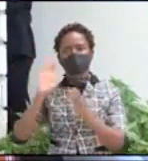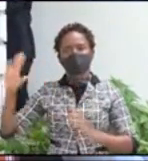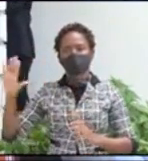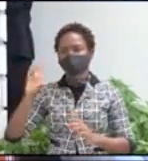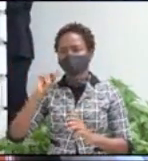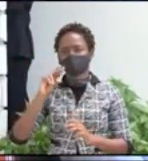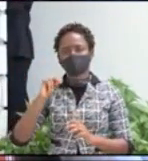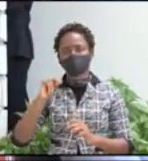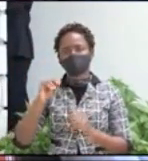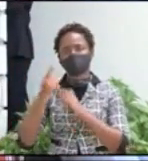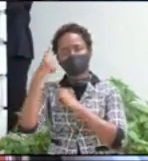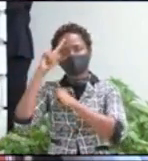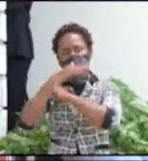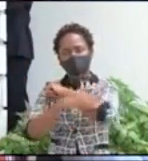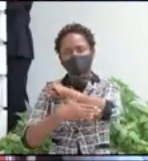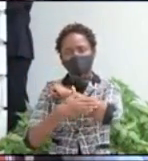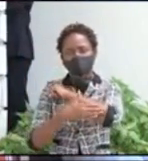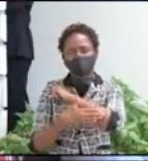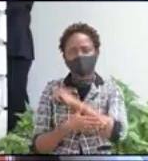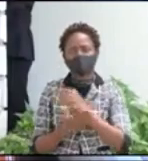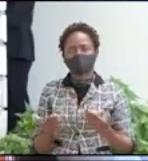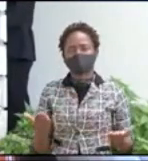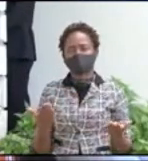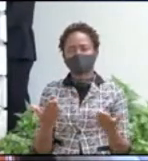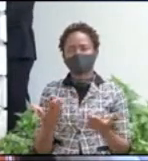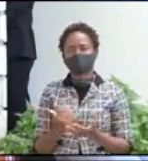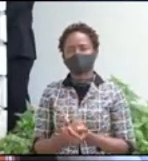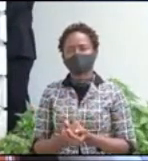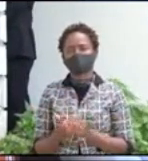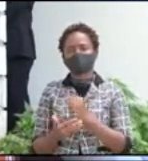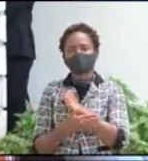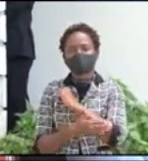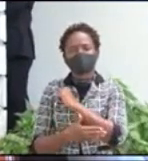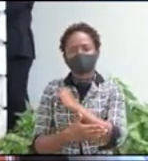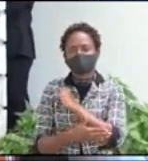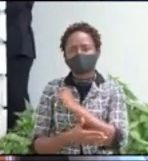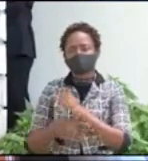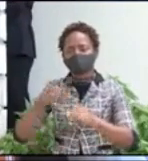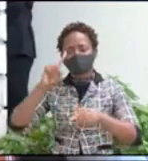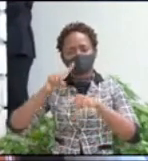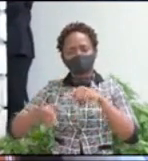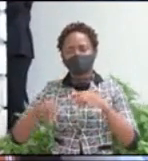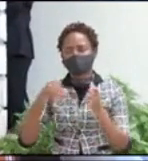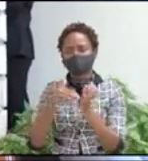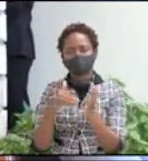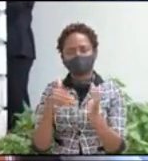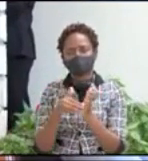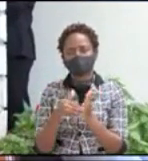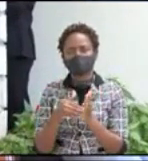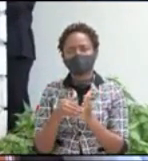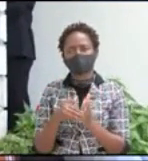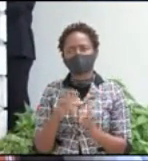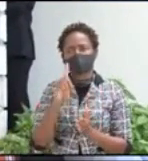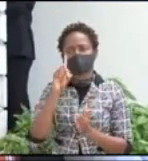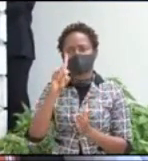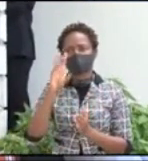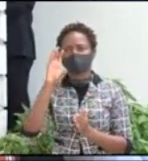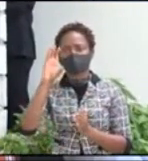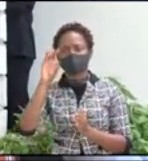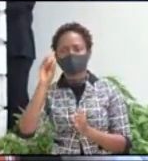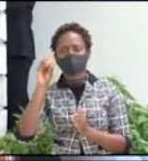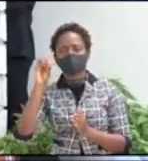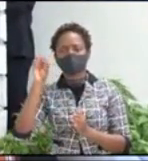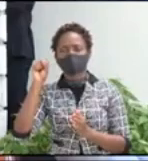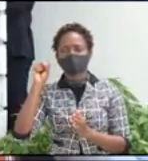pays. Pays ingouvernable, pays pas capable encore avec une constitution qui sont